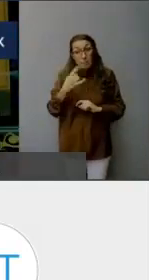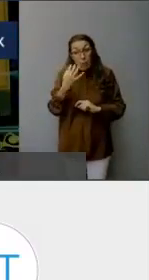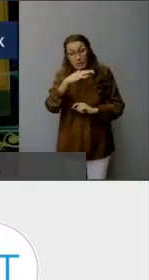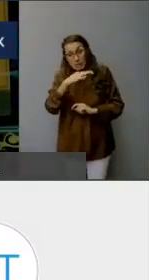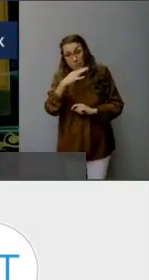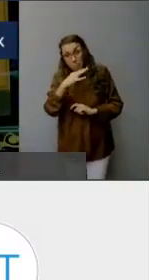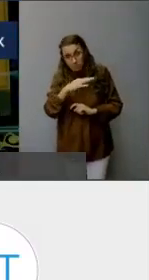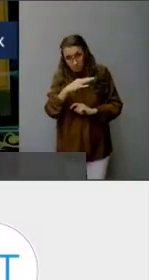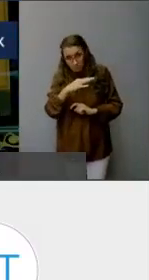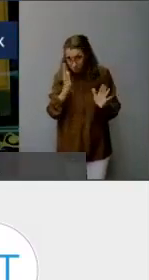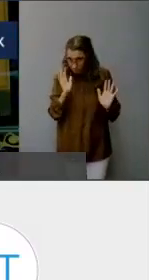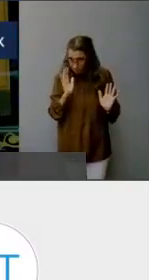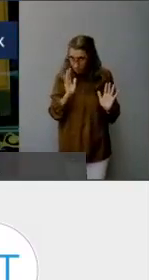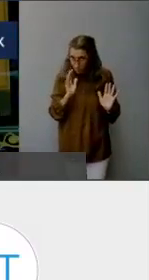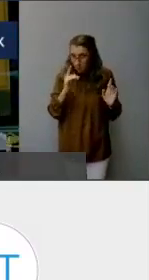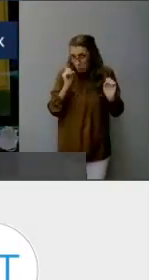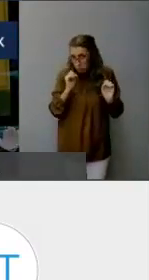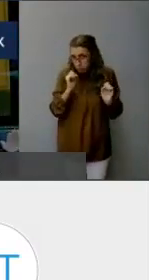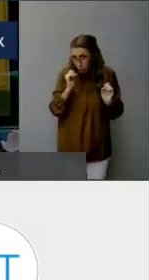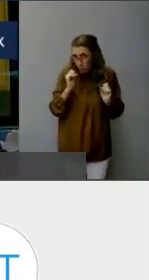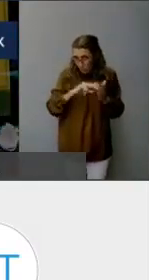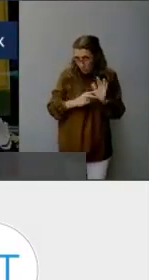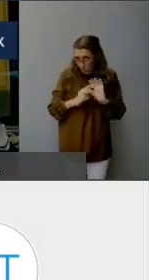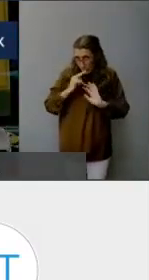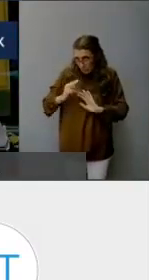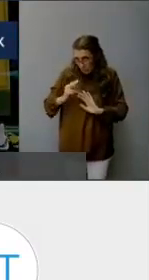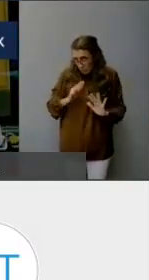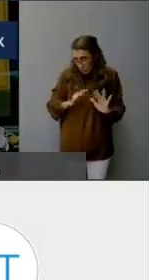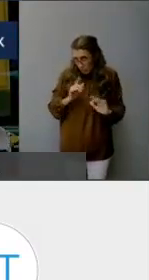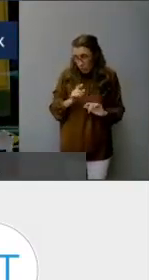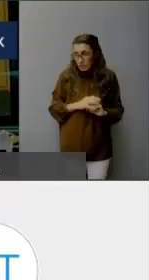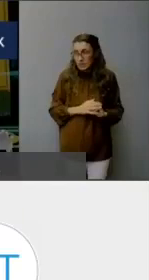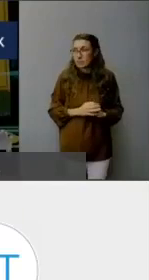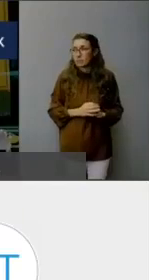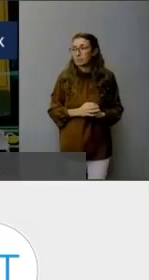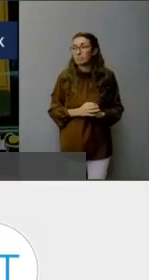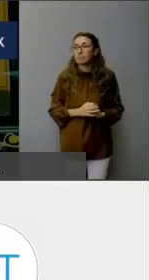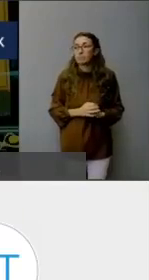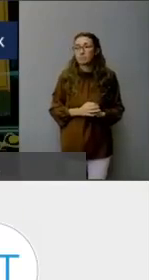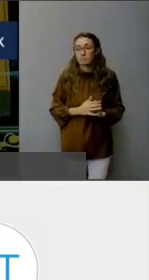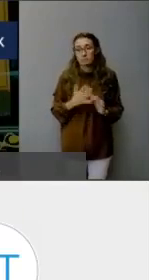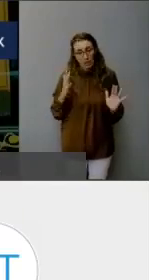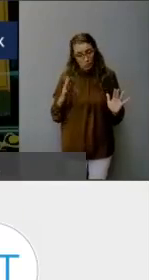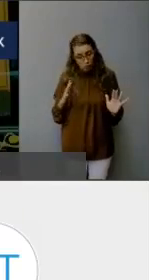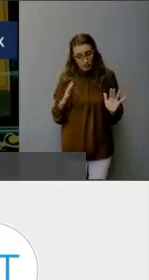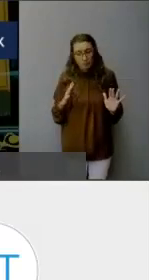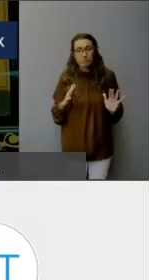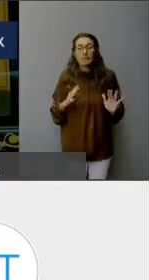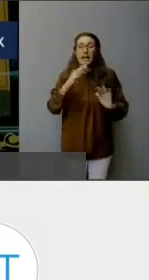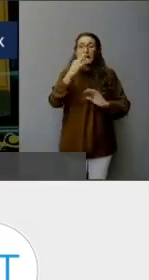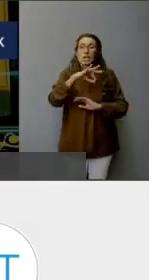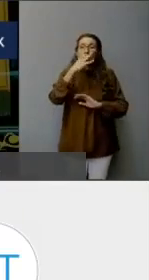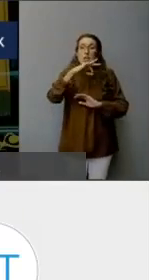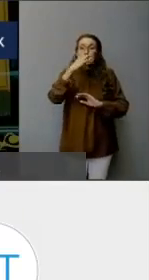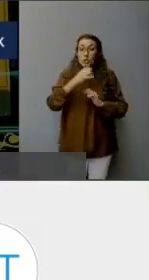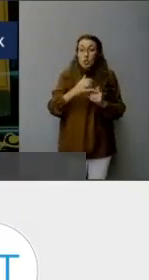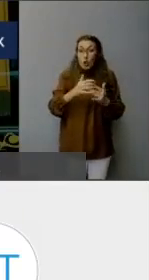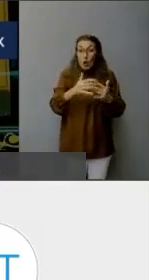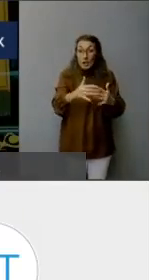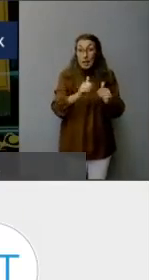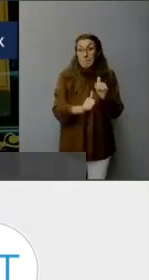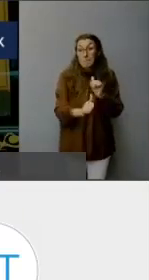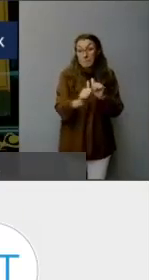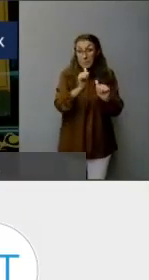eventualmente a questa questione prima di procedere con illustrazioni dei